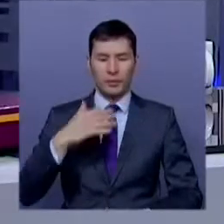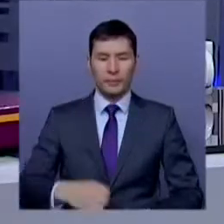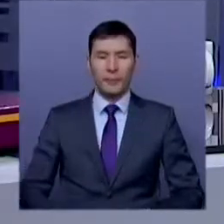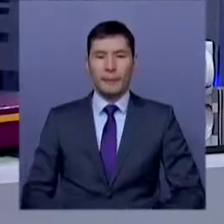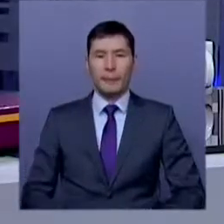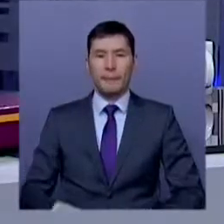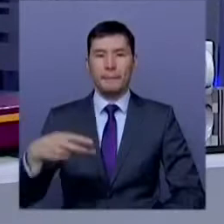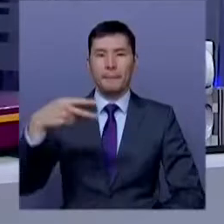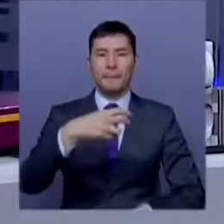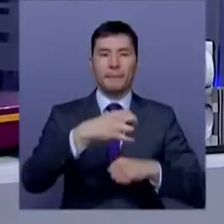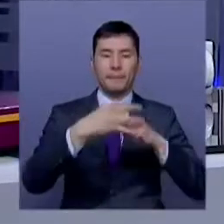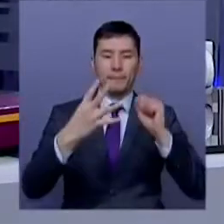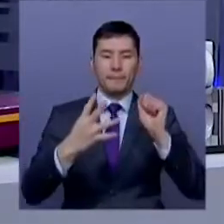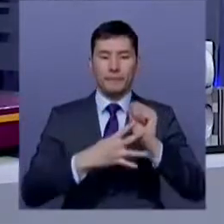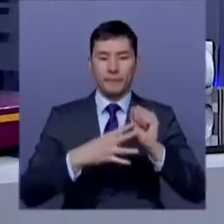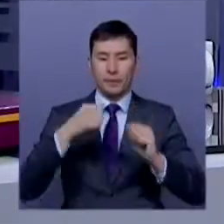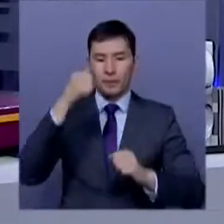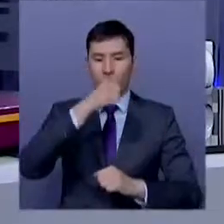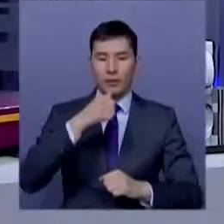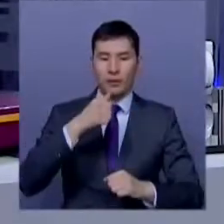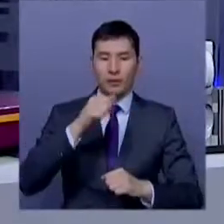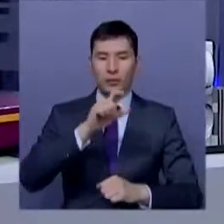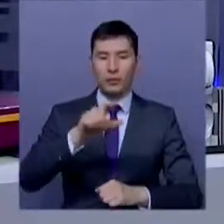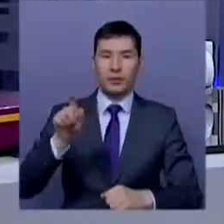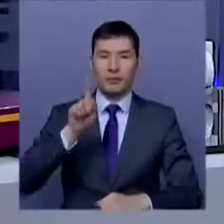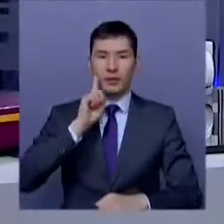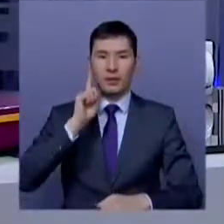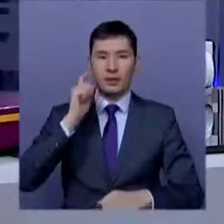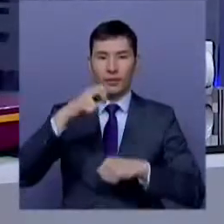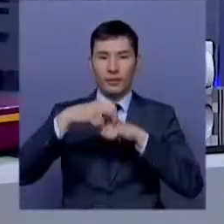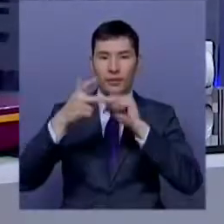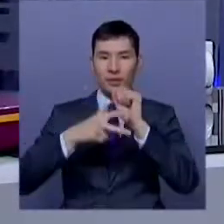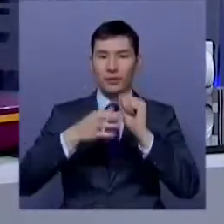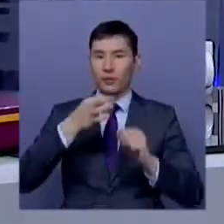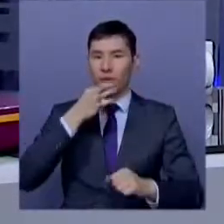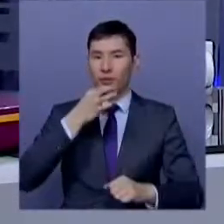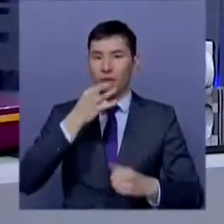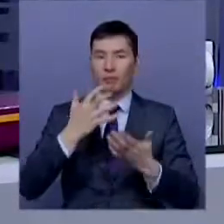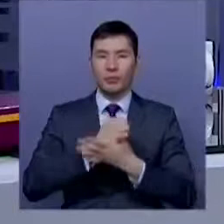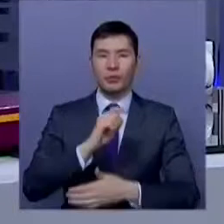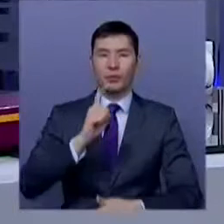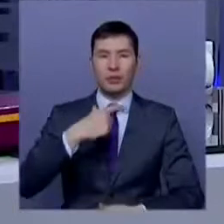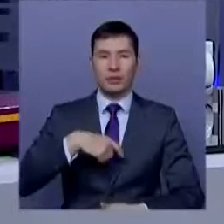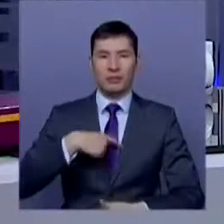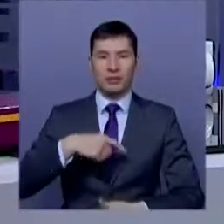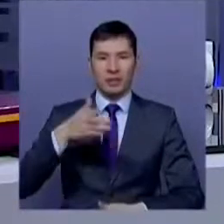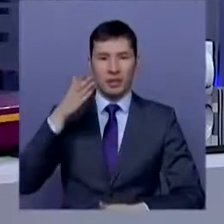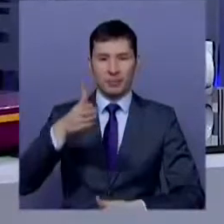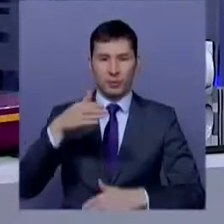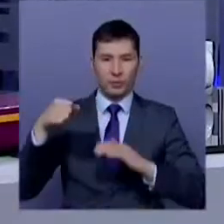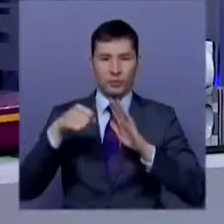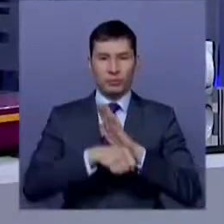2019 жылы елімізде кәмелет жасқа толмаған балалар 180 суицид жасап, 351 мәрте өзіне қол жұмсауға әрекет